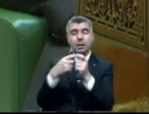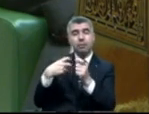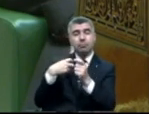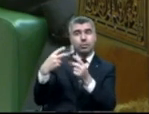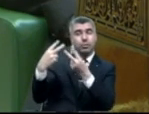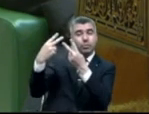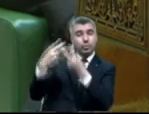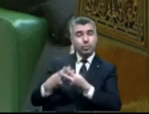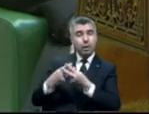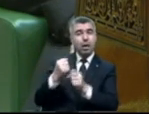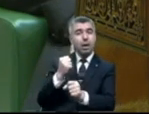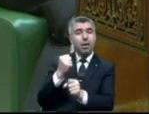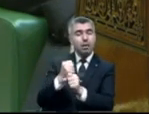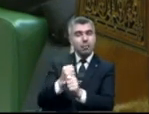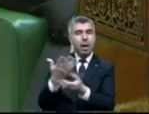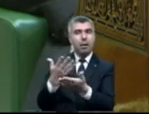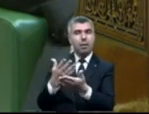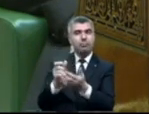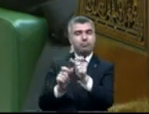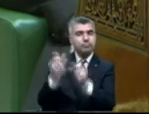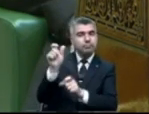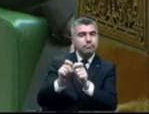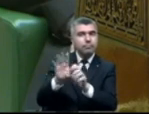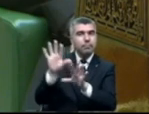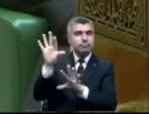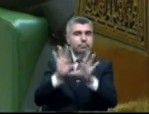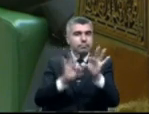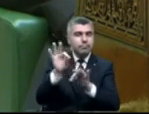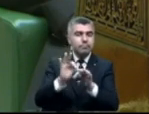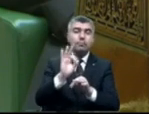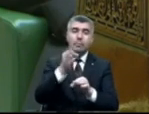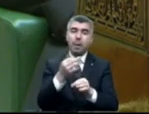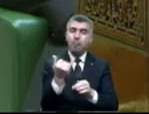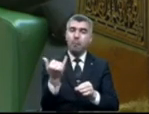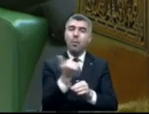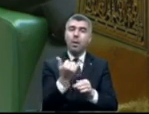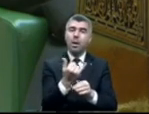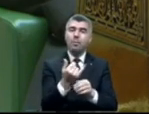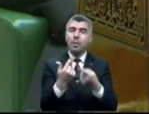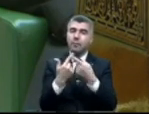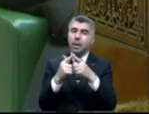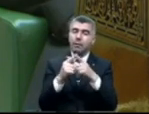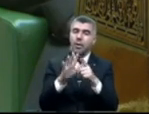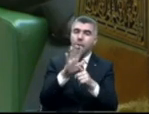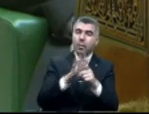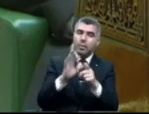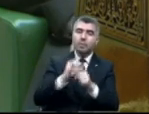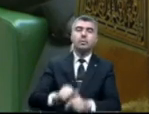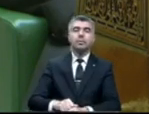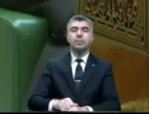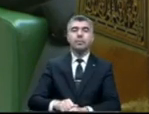المتجددة من قبيل فرص العمل التي قد توفرها بشكل أكبر مقارنة مع قد تحدثه مصادر الطاقات